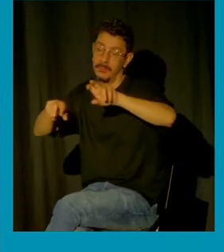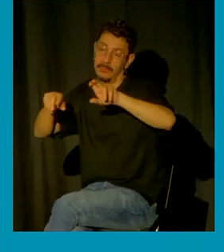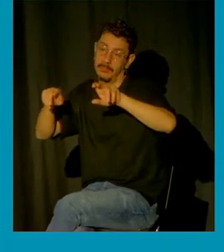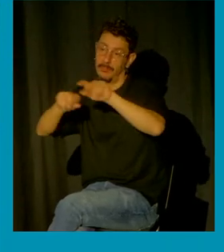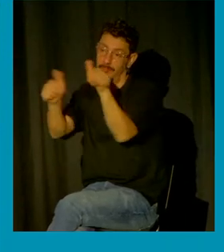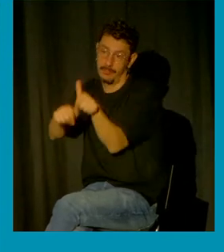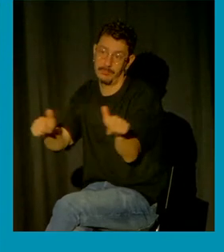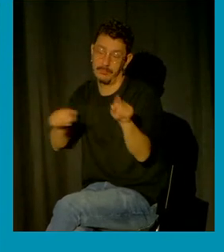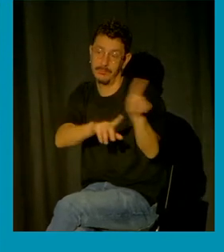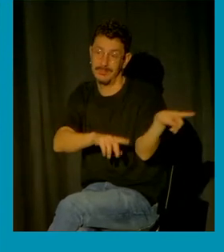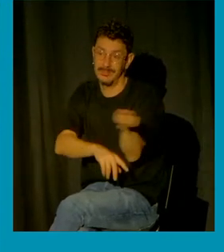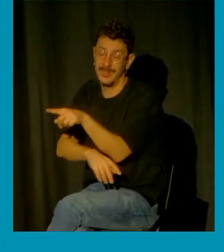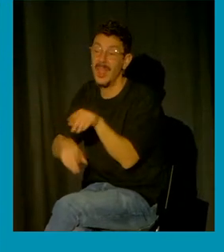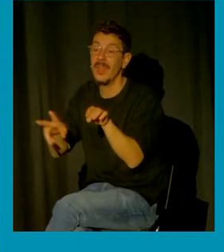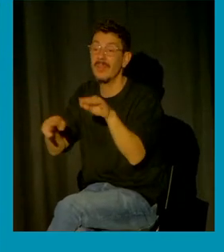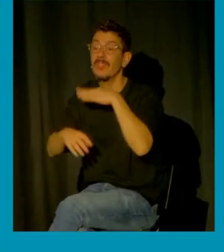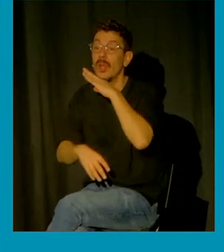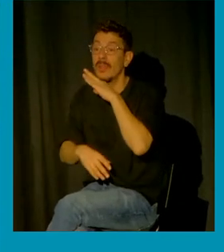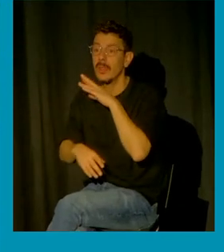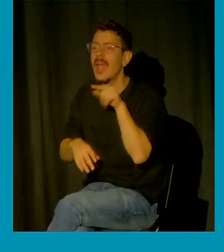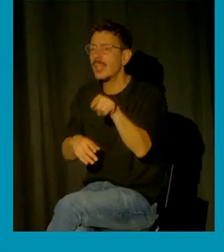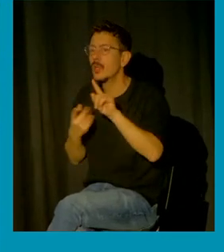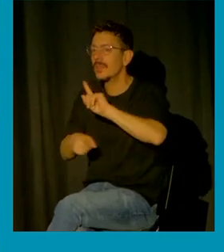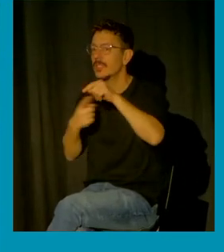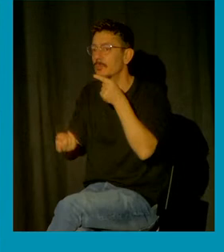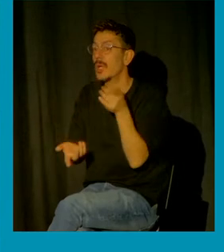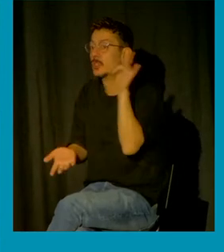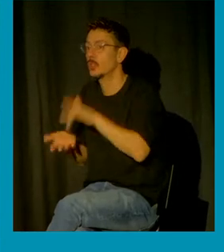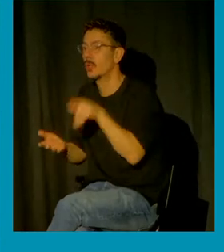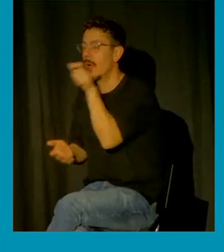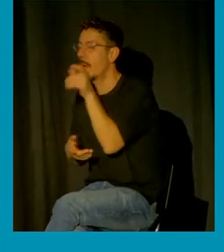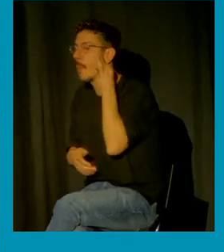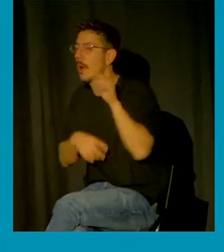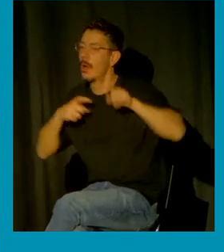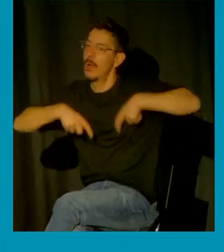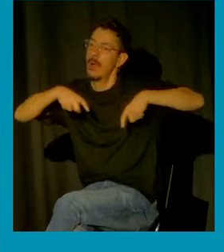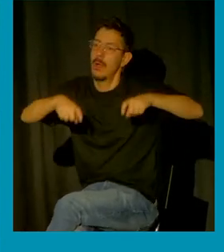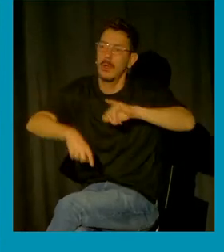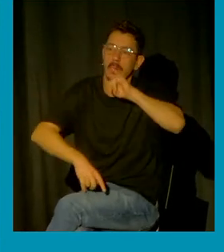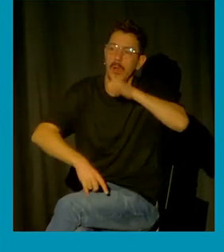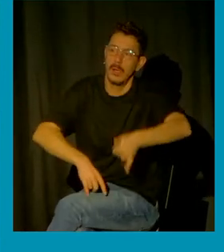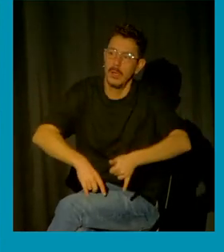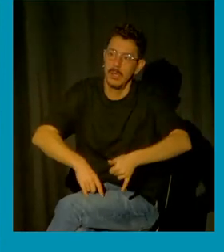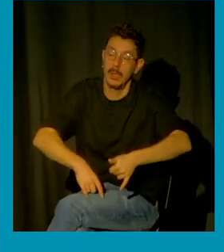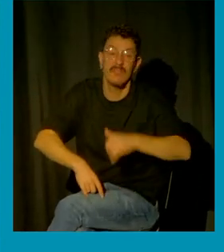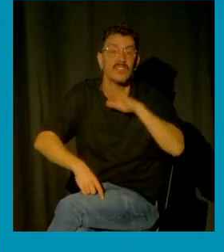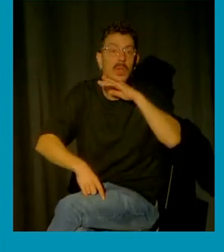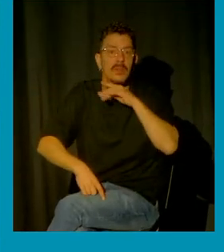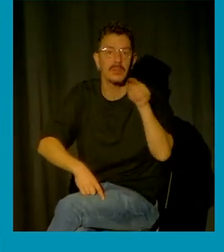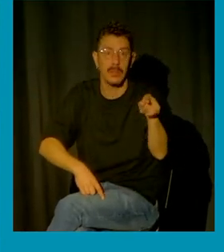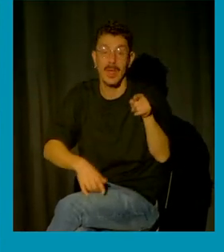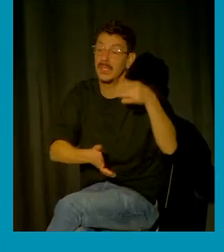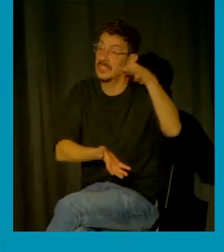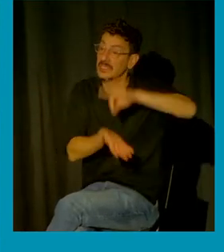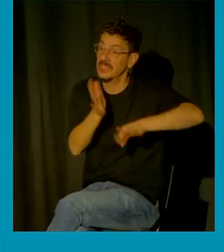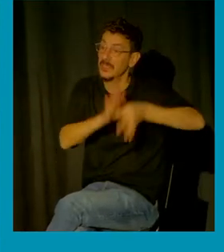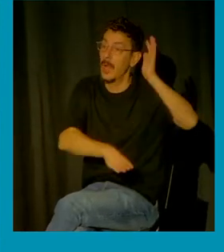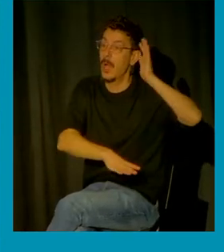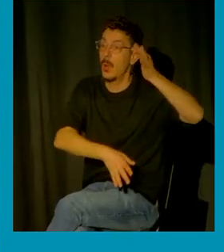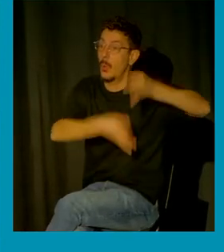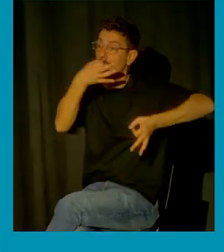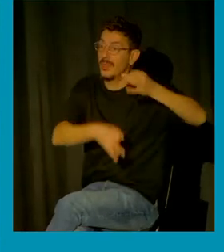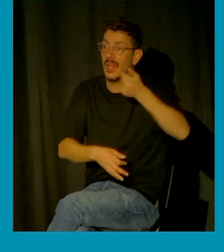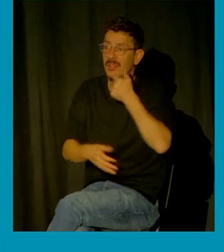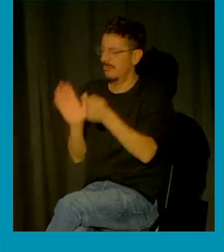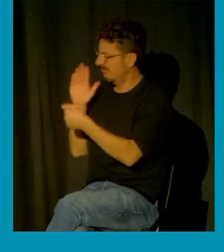les dones que vagin a denunciar denúncies que o sigui violències que encara el sistema judicial no creu que siguin importants ni